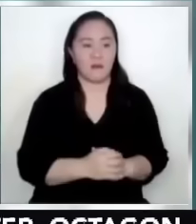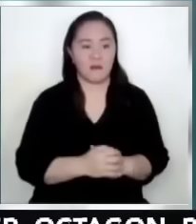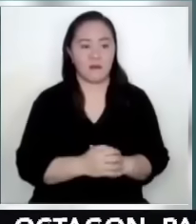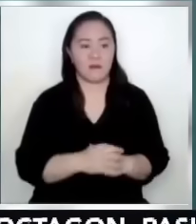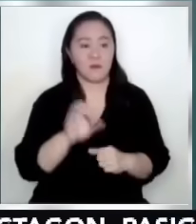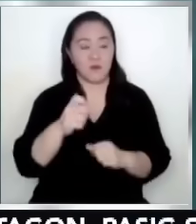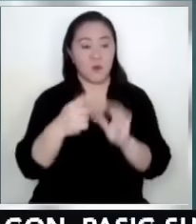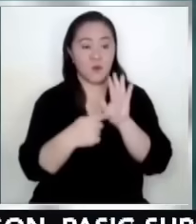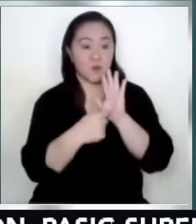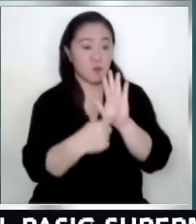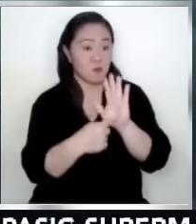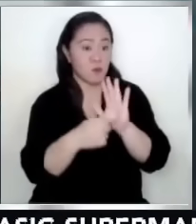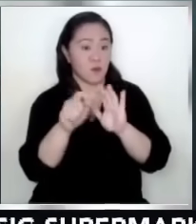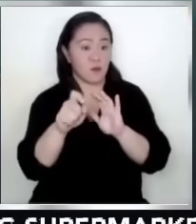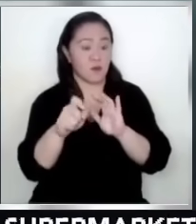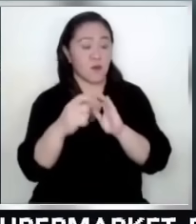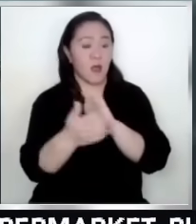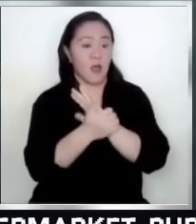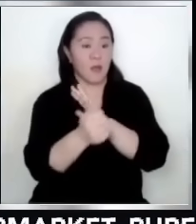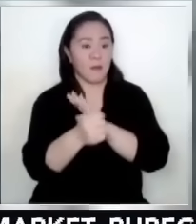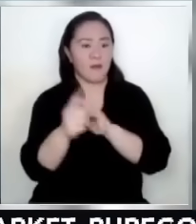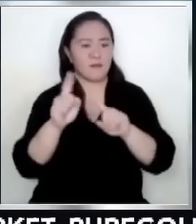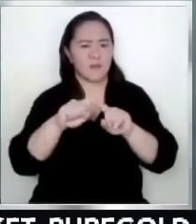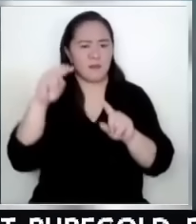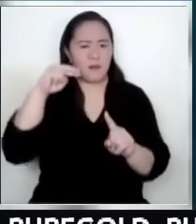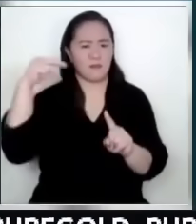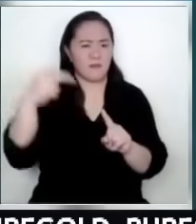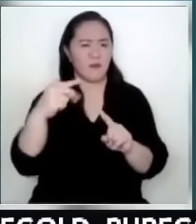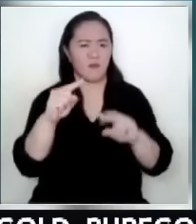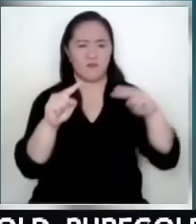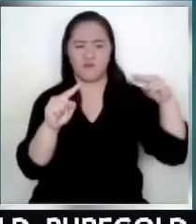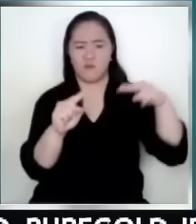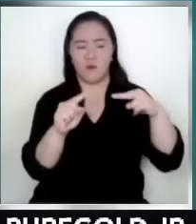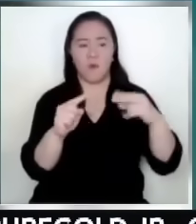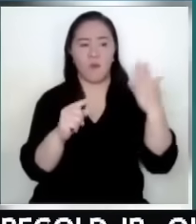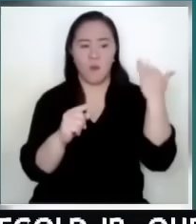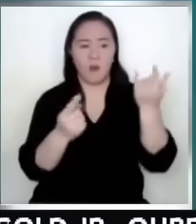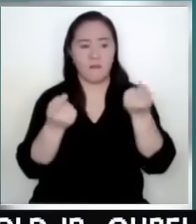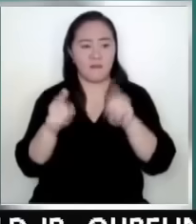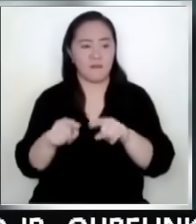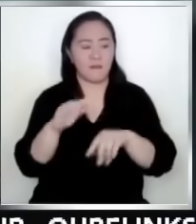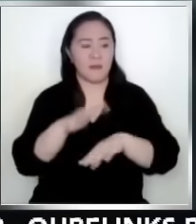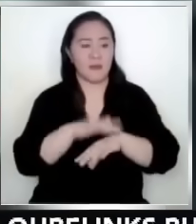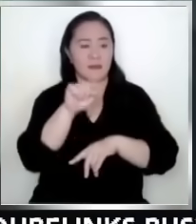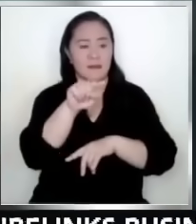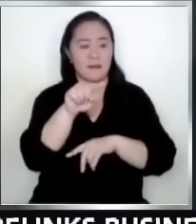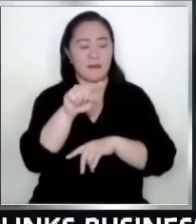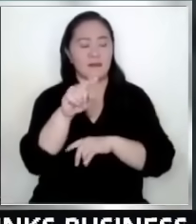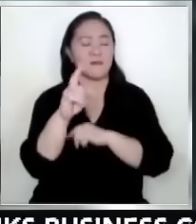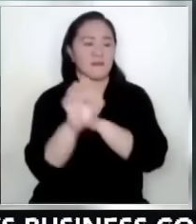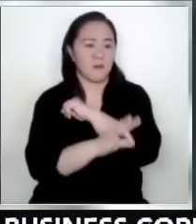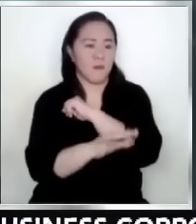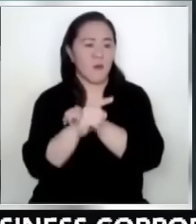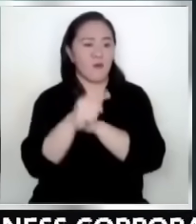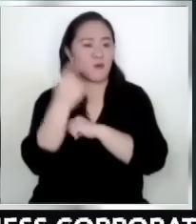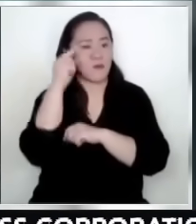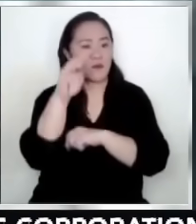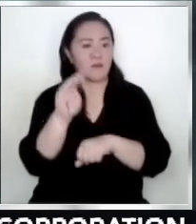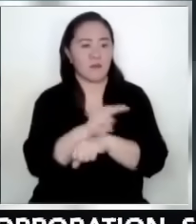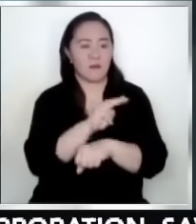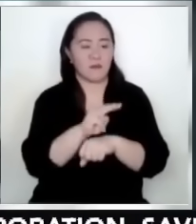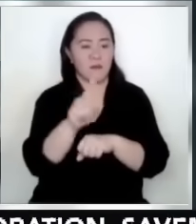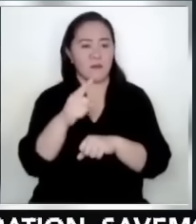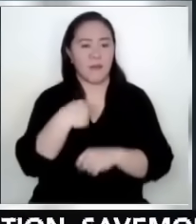eksperto, ang magkakaibang pananaw ng Chinese Coast Guard at kanilang Foreign Ministry posibleng tanda ng pagkalito ng China